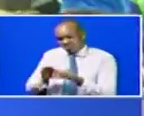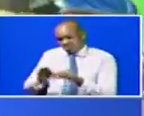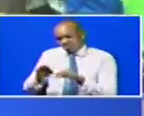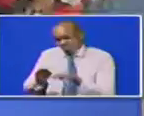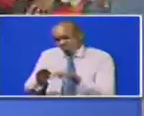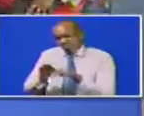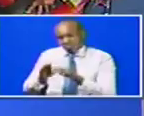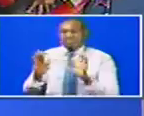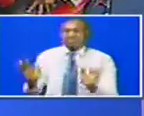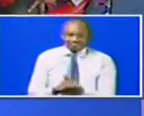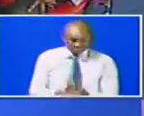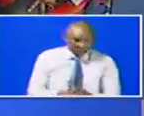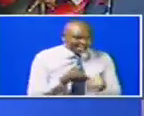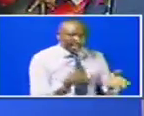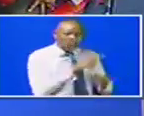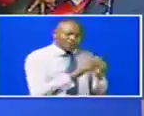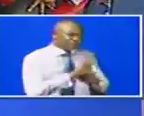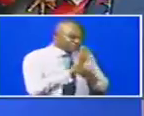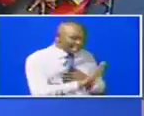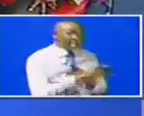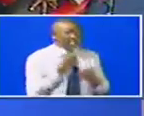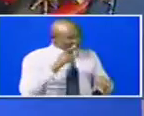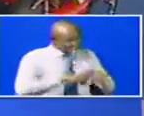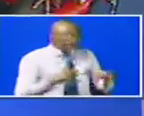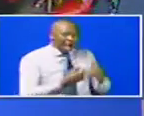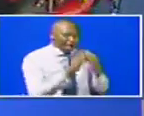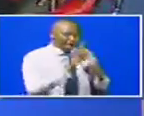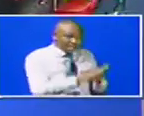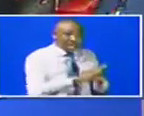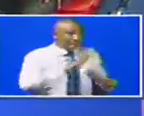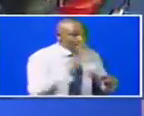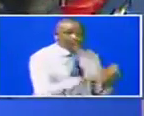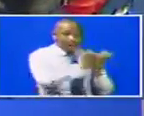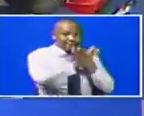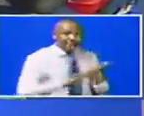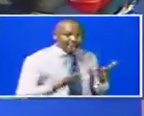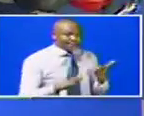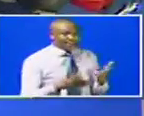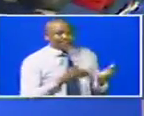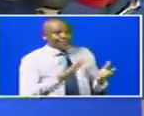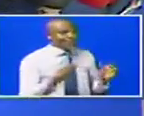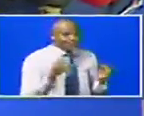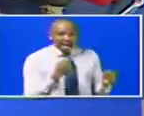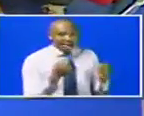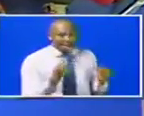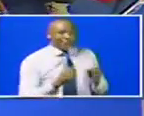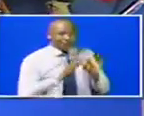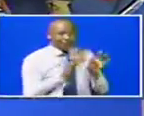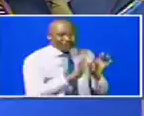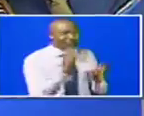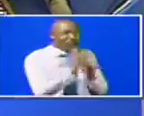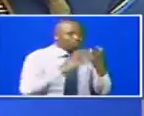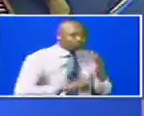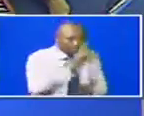Na bado tukiwa kwa hilo la breki, breki zikifeli, unaendesha gari alafu kisha uone ugundue kwamba hapa zimefeli, unastahili kufanya